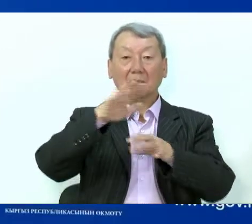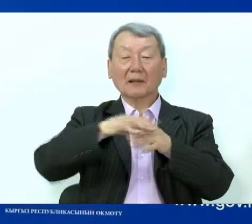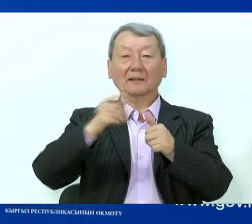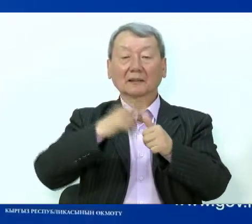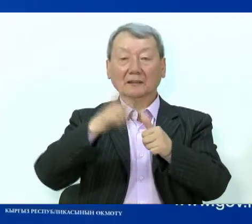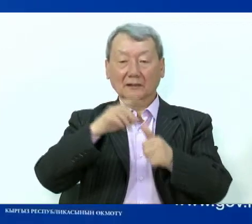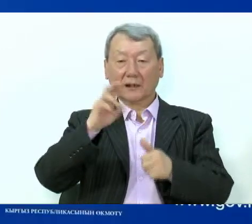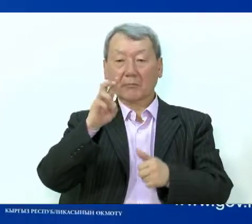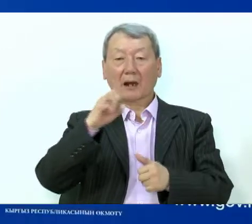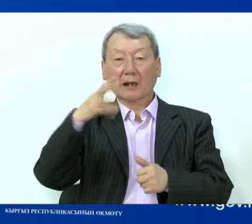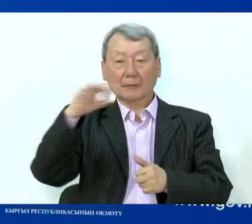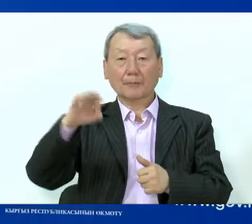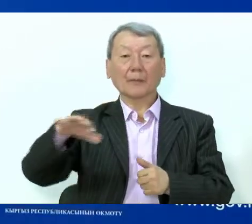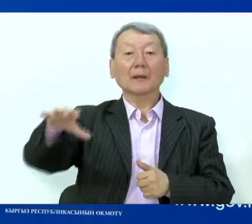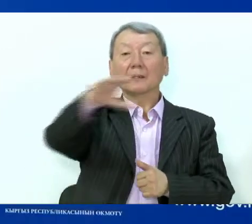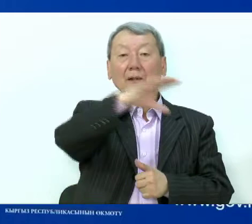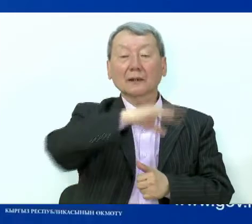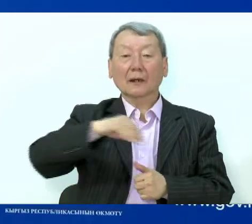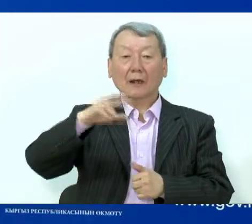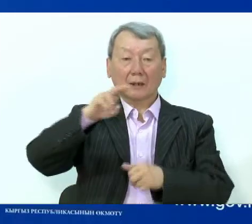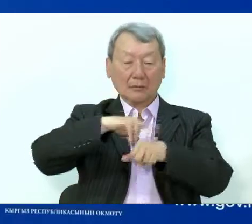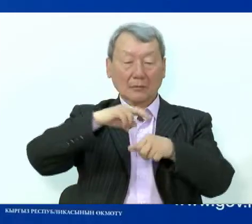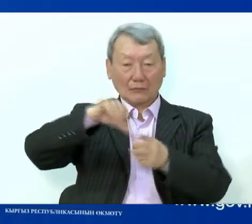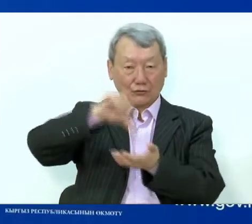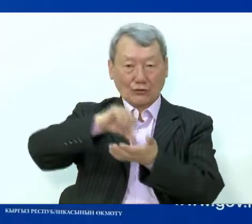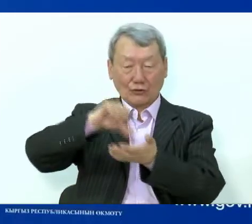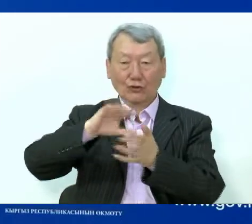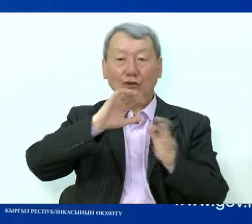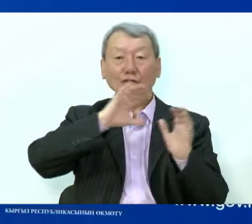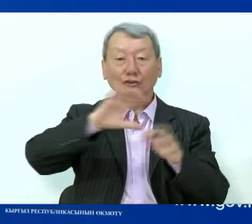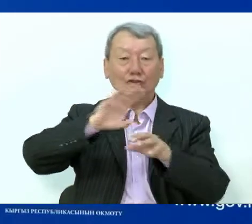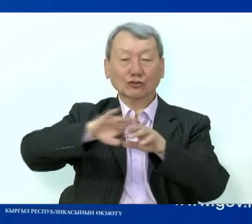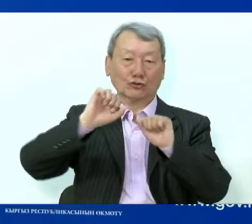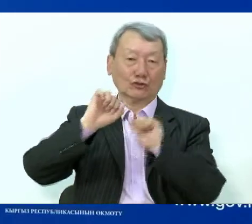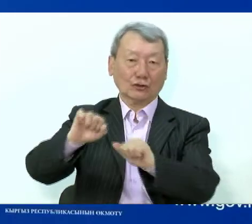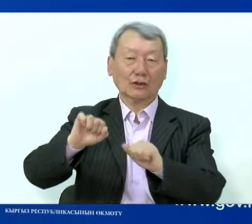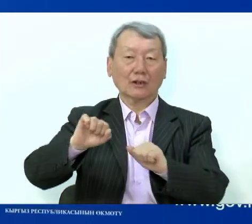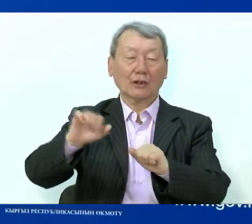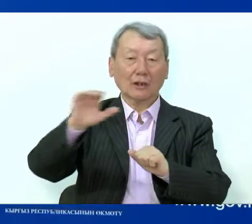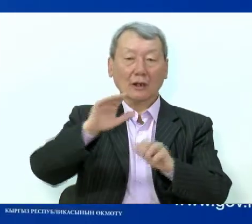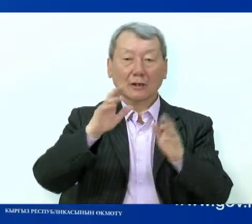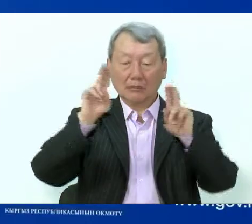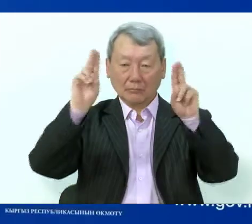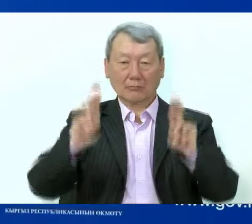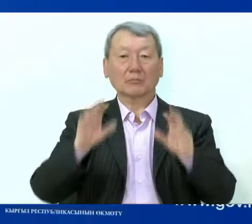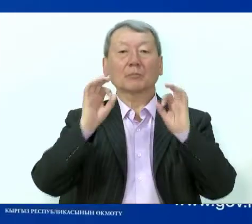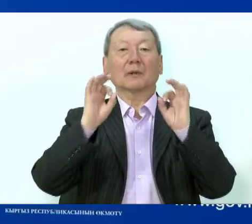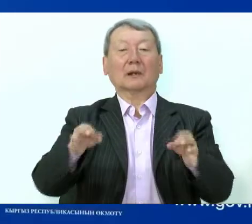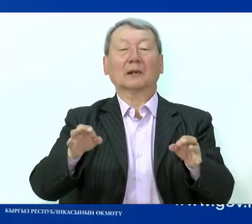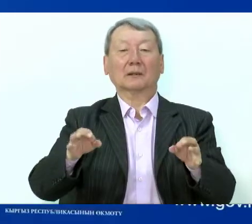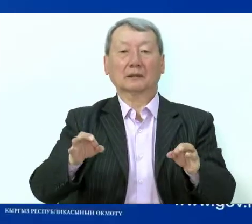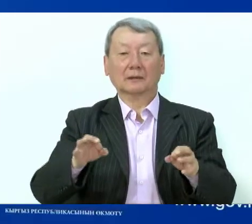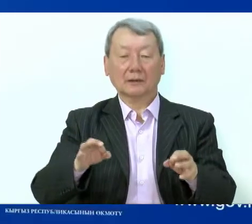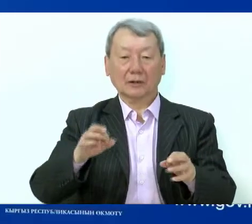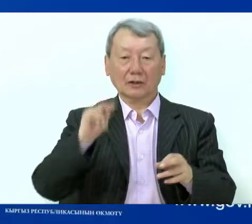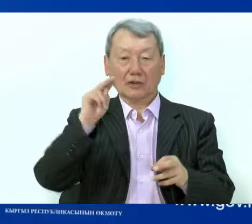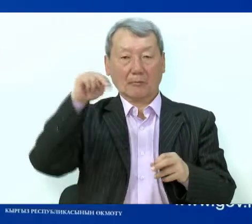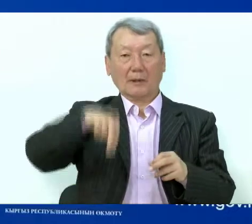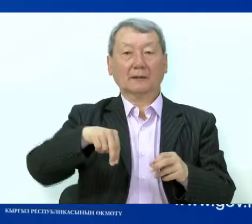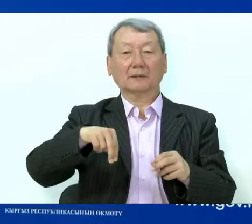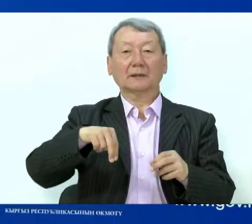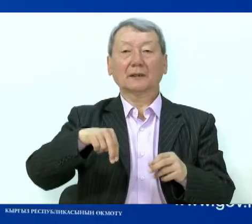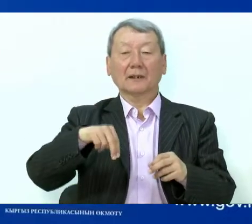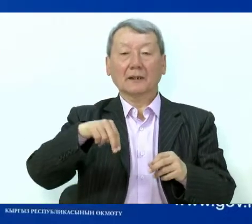и Бакайбанк. На местах задействованы сотрудники милиции в целях обеспечения безопасности граждан, соблюдения правил чрезвычайного